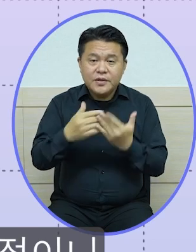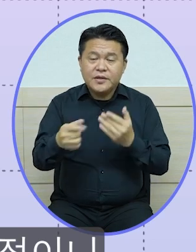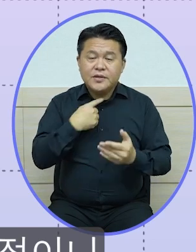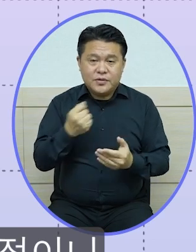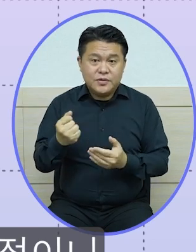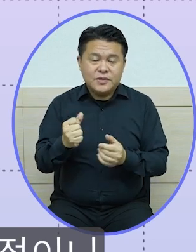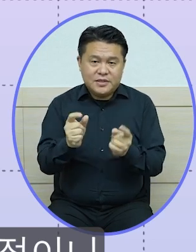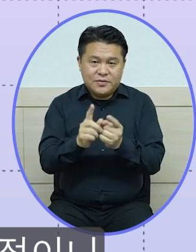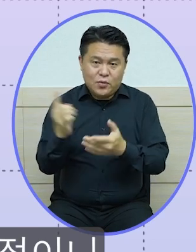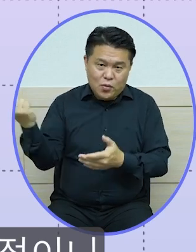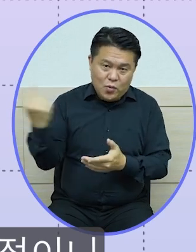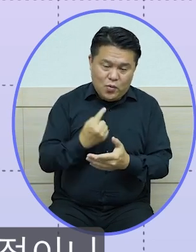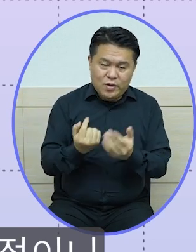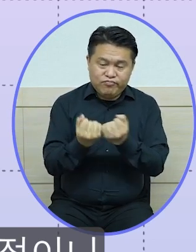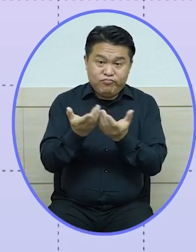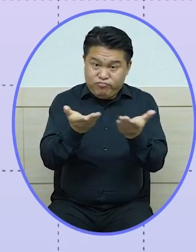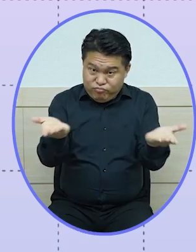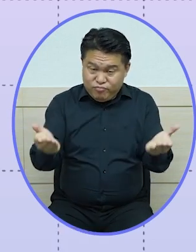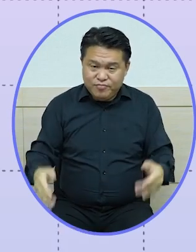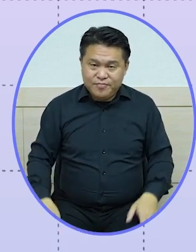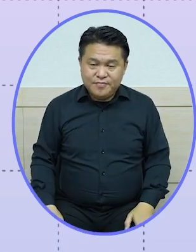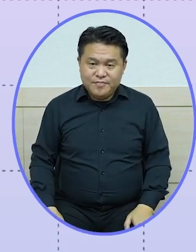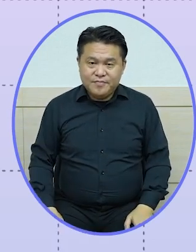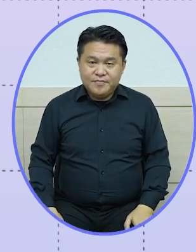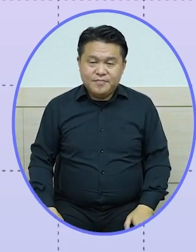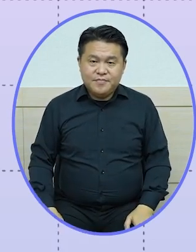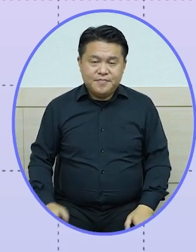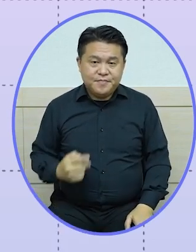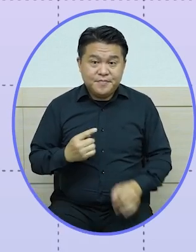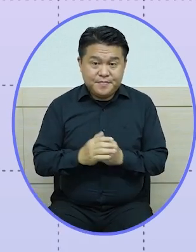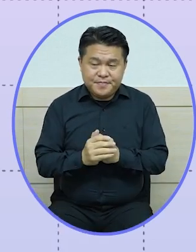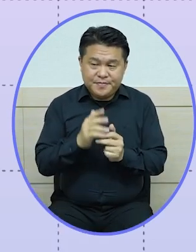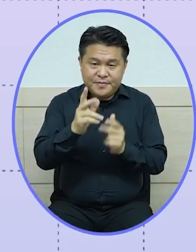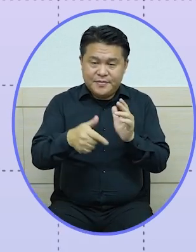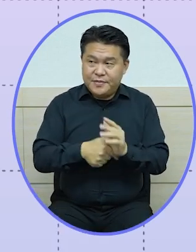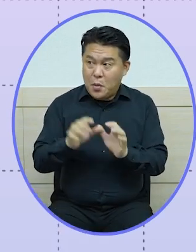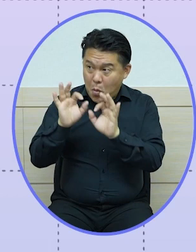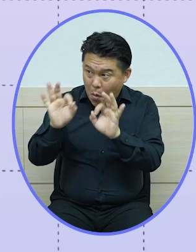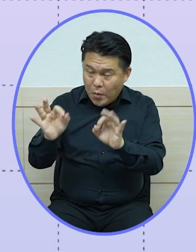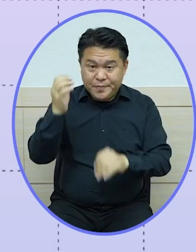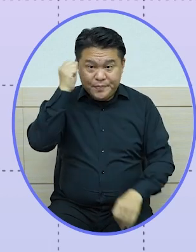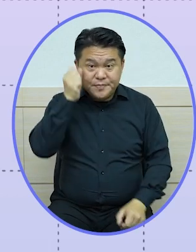등을 보다 자세히 설명드릴 예정이니 내년 사업 시꼭 참고하시기 바랍니다.